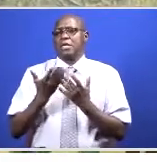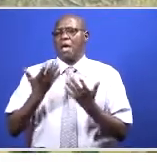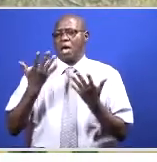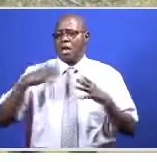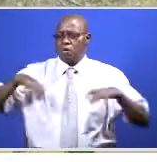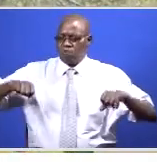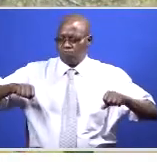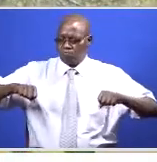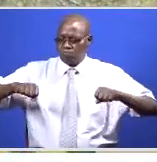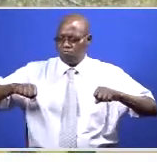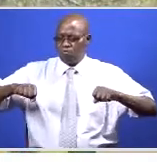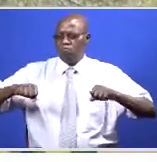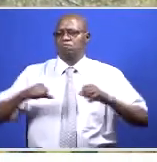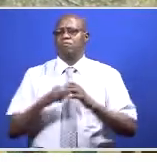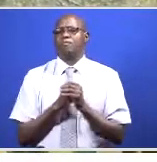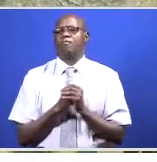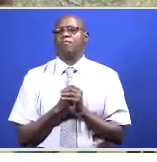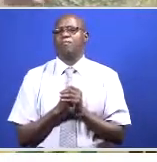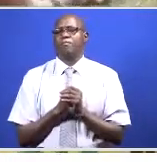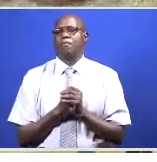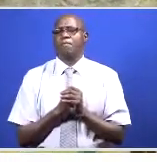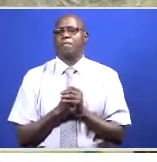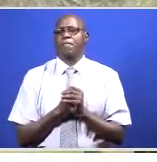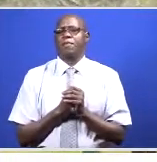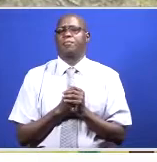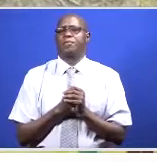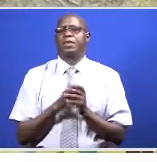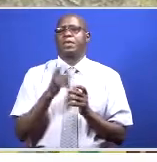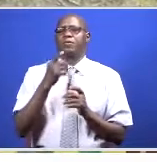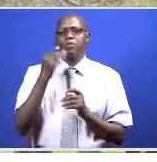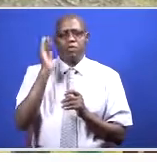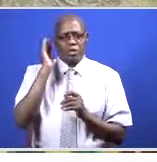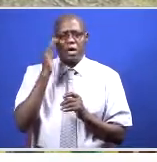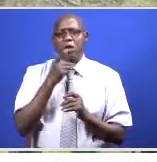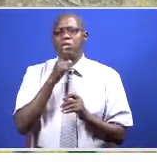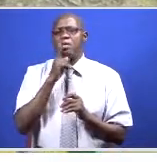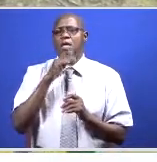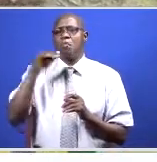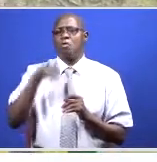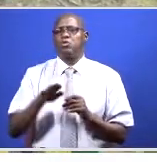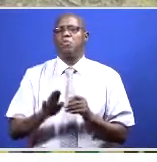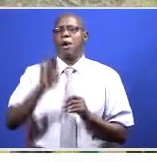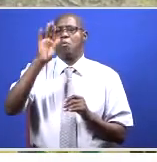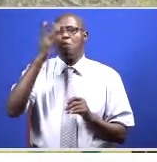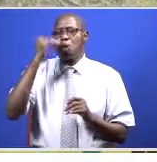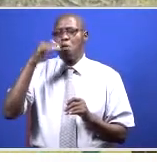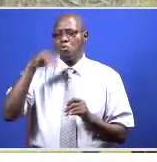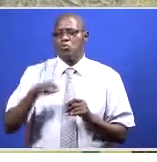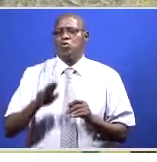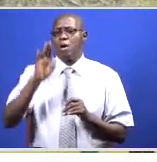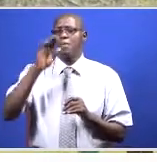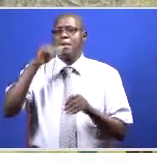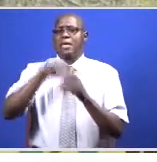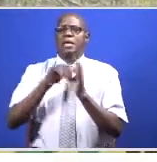everybody, you know. Hata mkisikia tunasema bottom up, ni kwa sababu bottom up iko kwa Biblia.